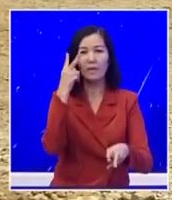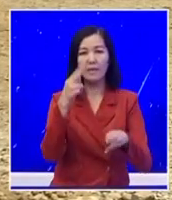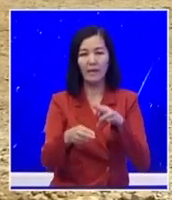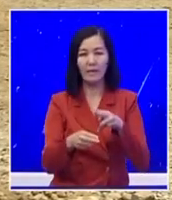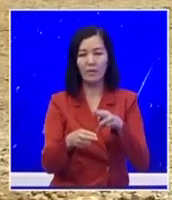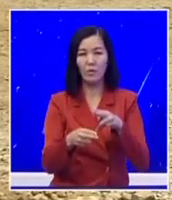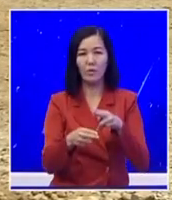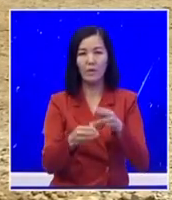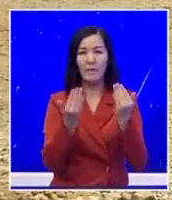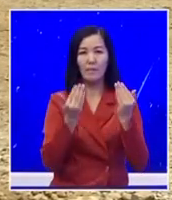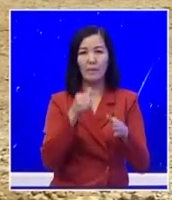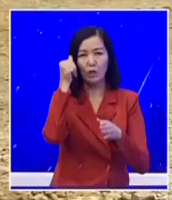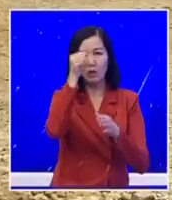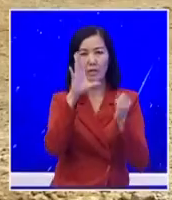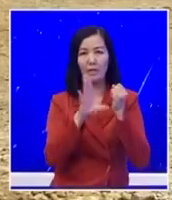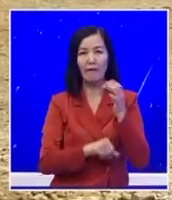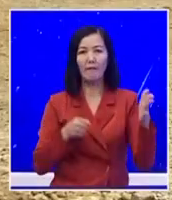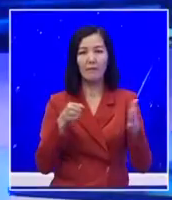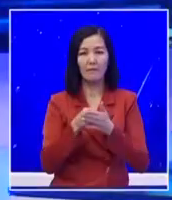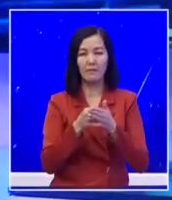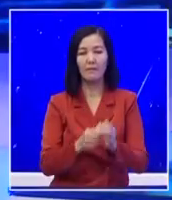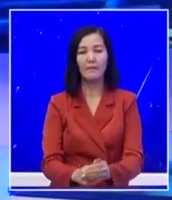мерзімі биылғы жылдың аяғына деп күтілуде.